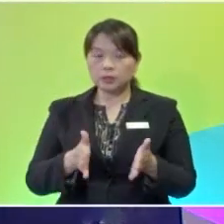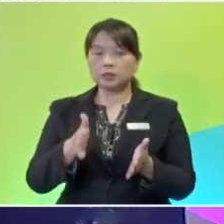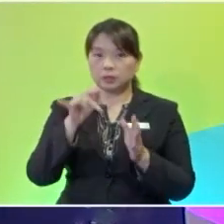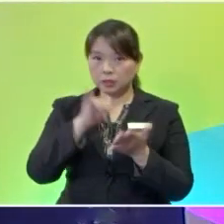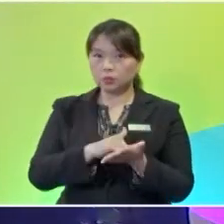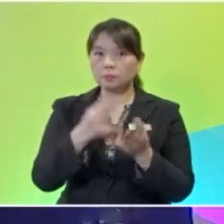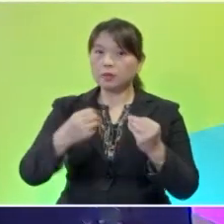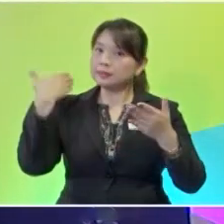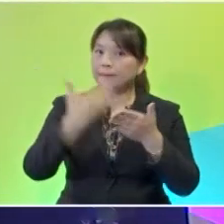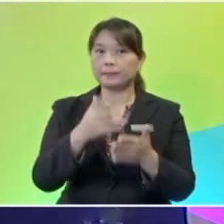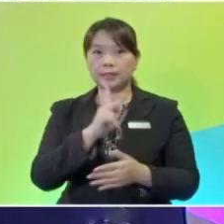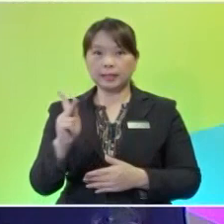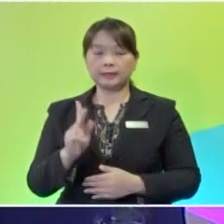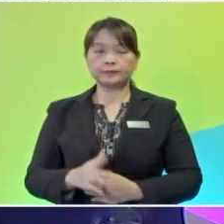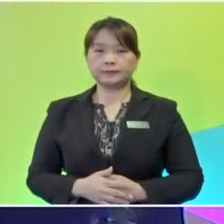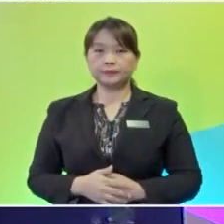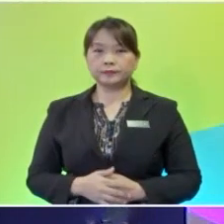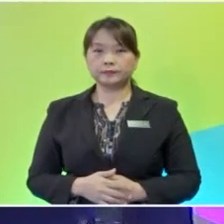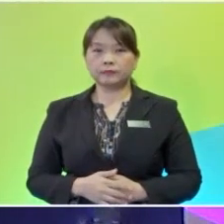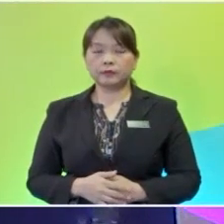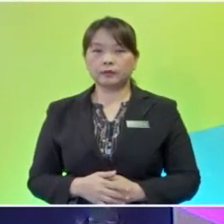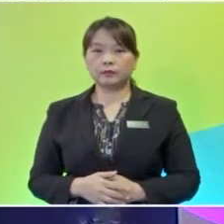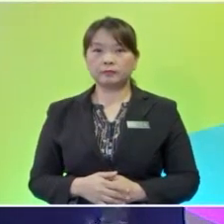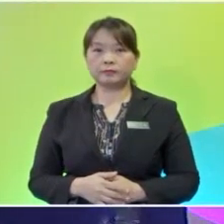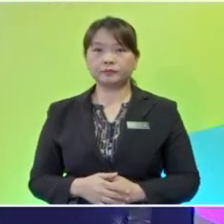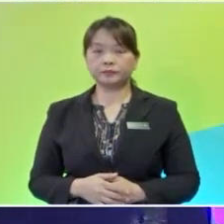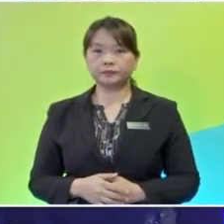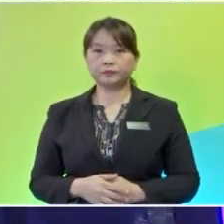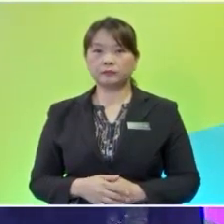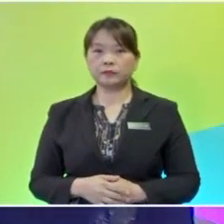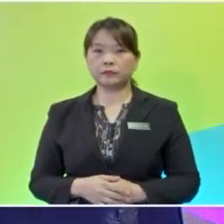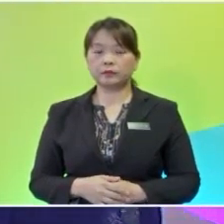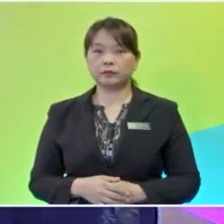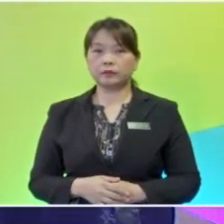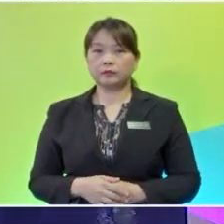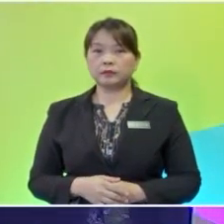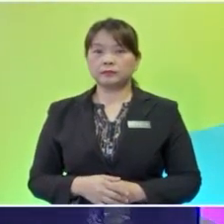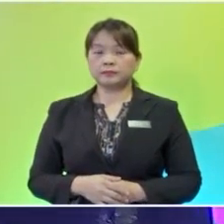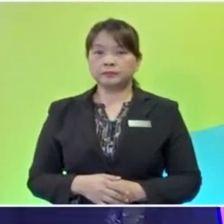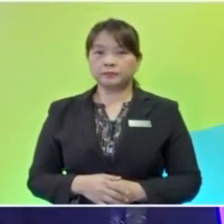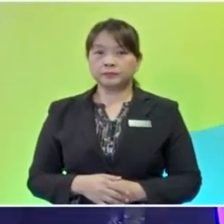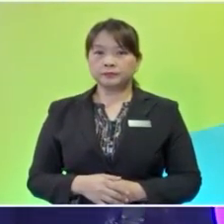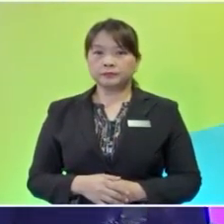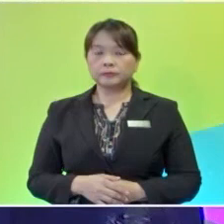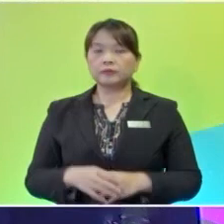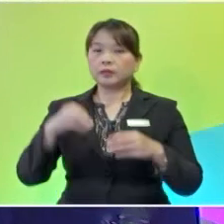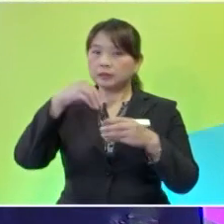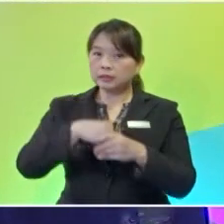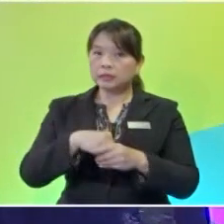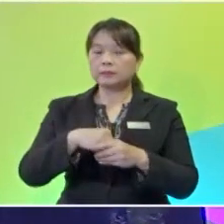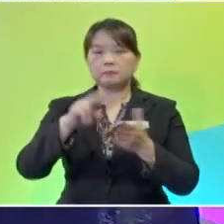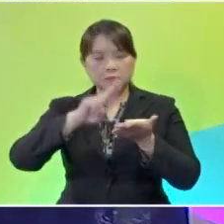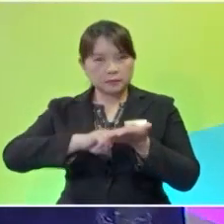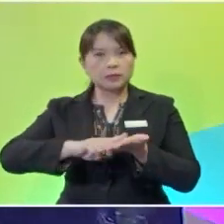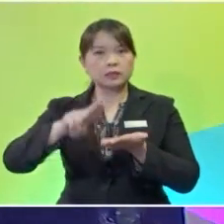文。这个是进一步的，我们有因为有层次的嘛，我们要循序渐进，所以在这个深究课文的时候呢，